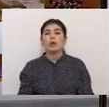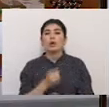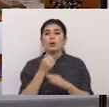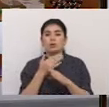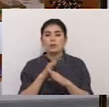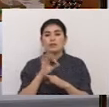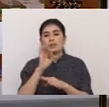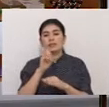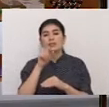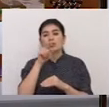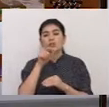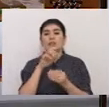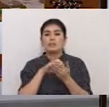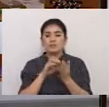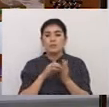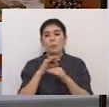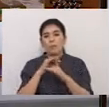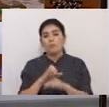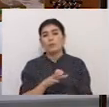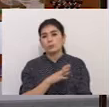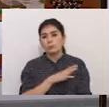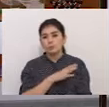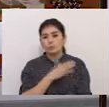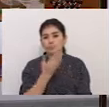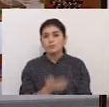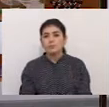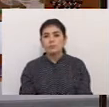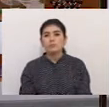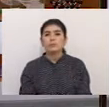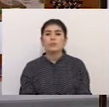siz quyi sinflarda ham o'tgansiz.